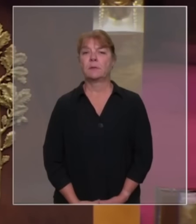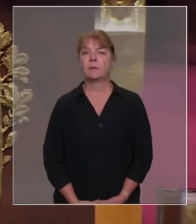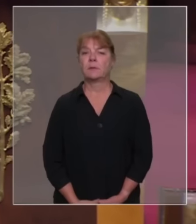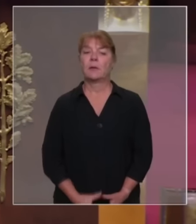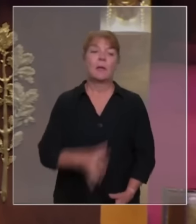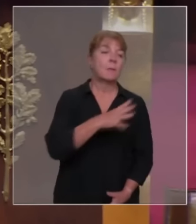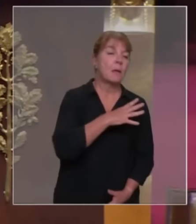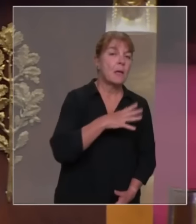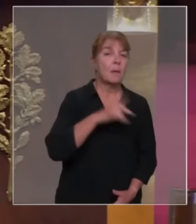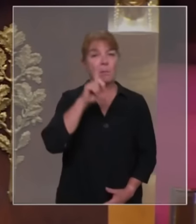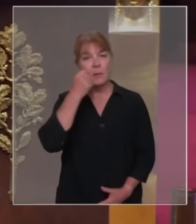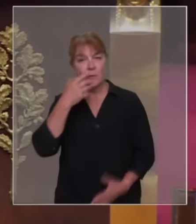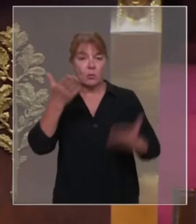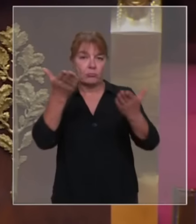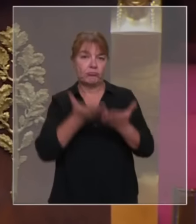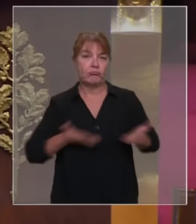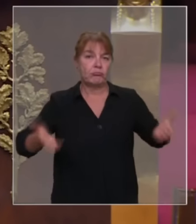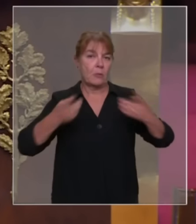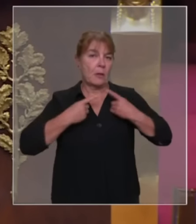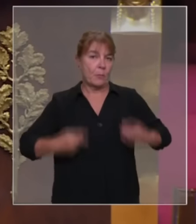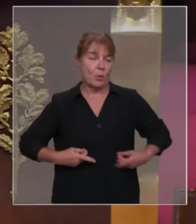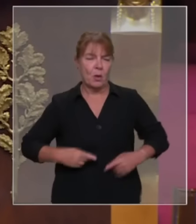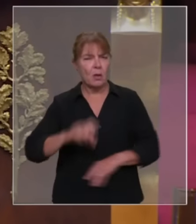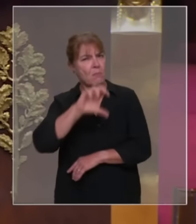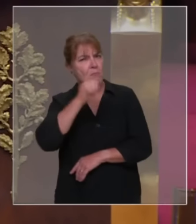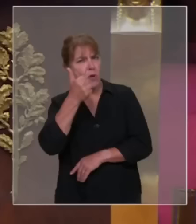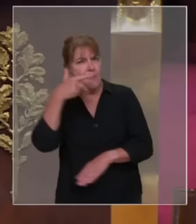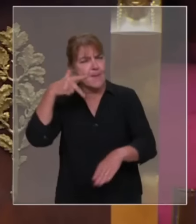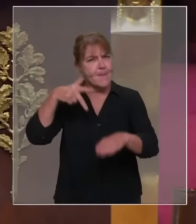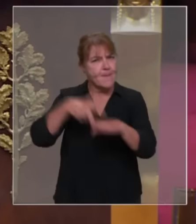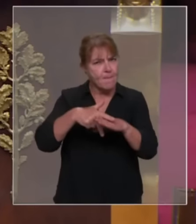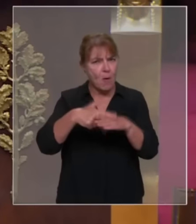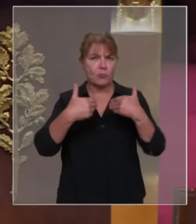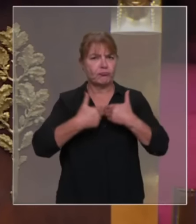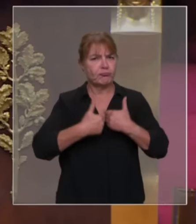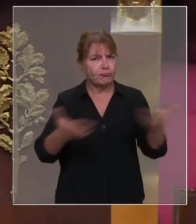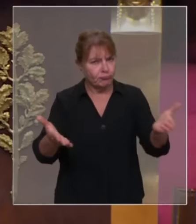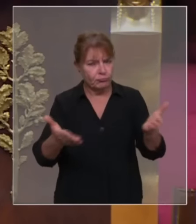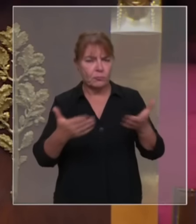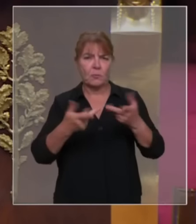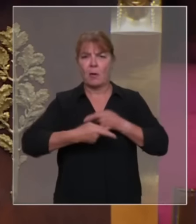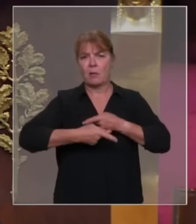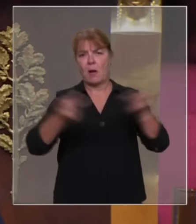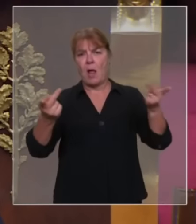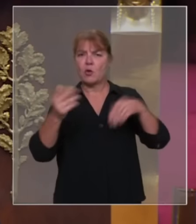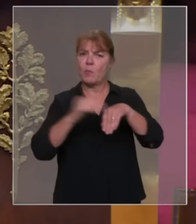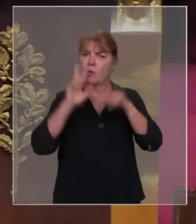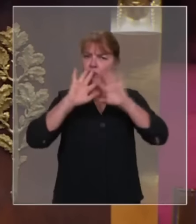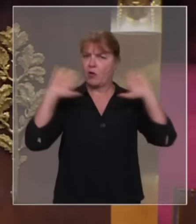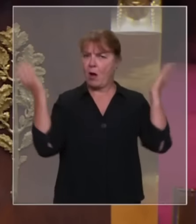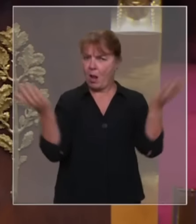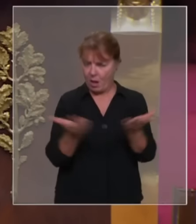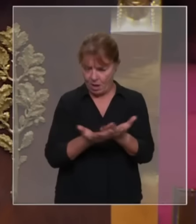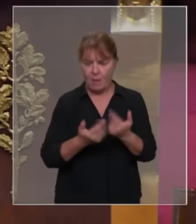Mesdames et Messieurs les députés, avant de commencer cette déclaration de politique générale,